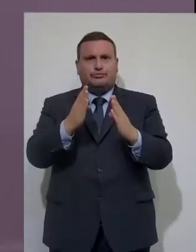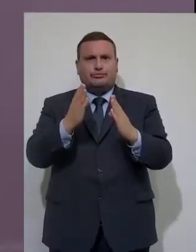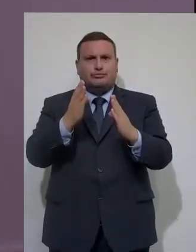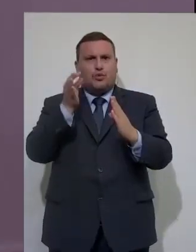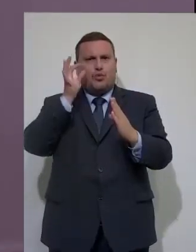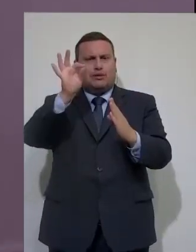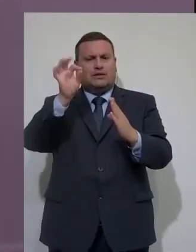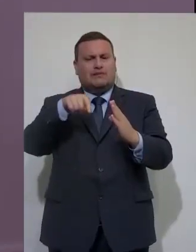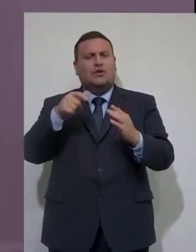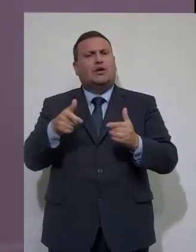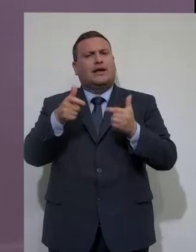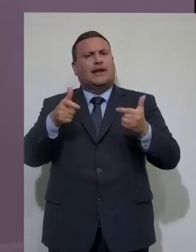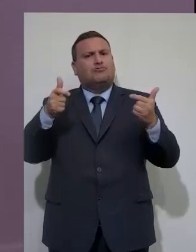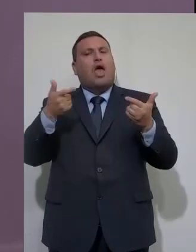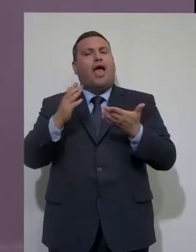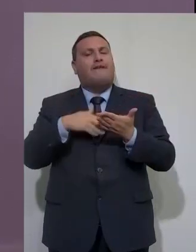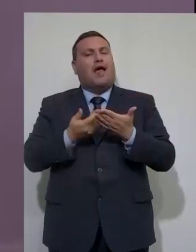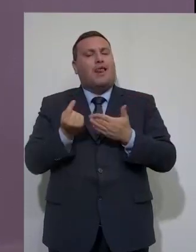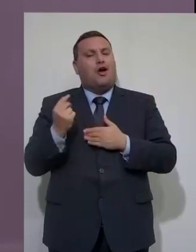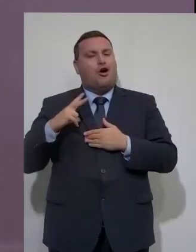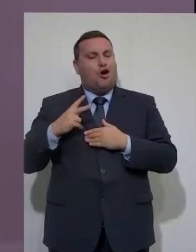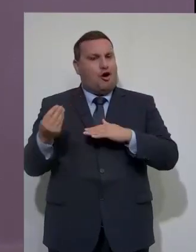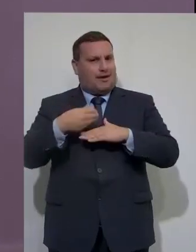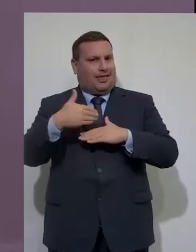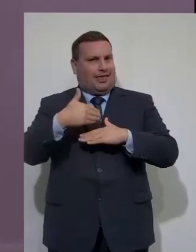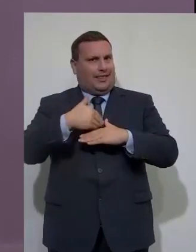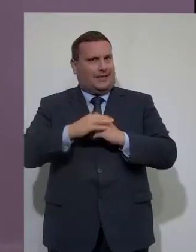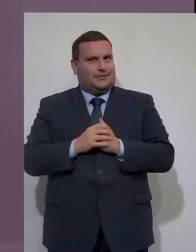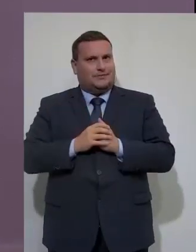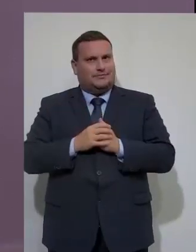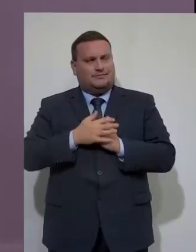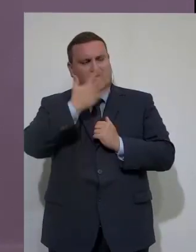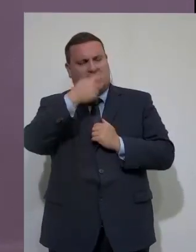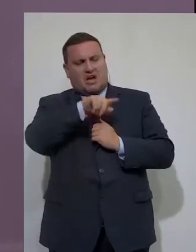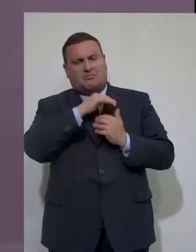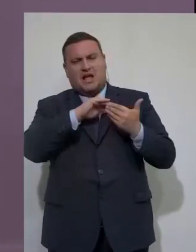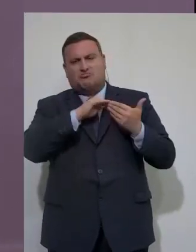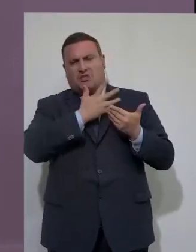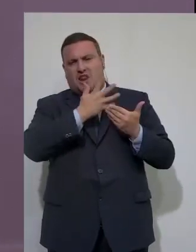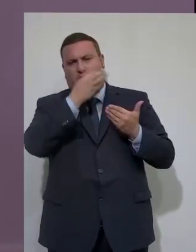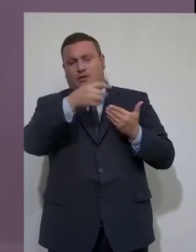crescere e a creare valore. È chiaro che per far questo, e poi le associazioni lo racconteranno bene,